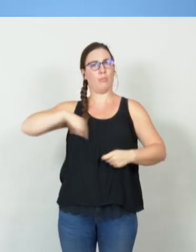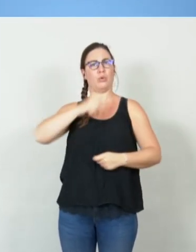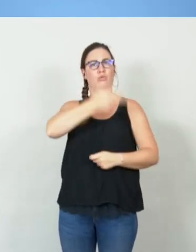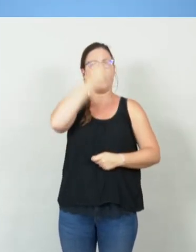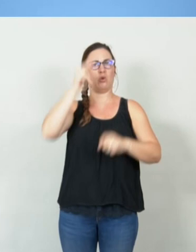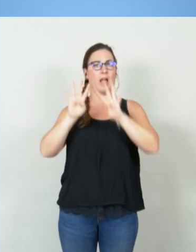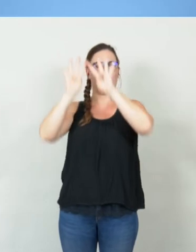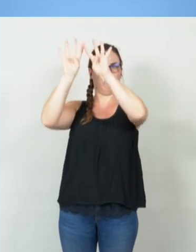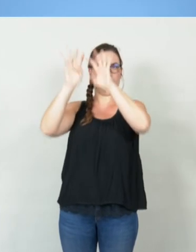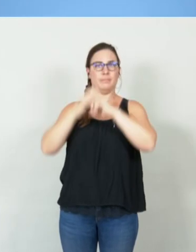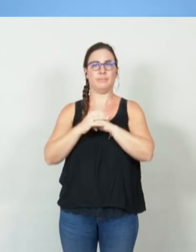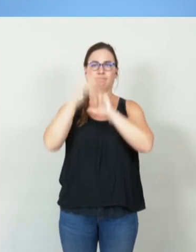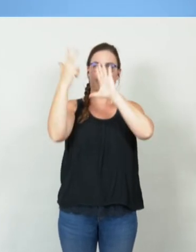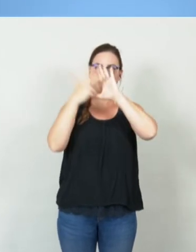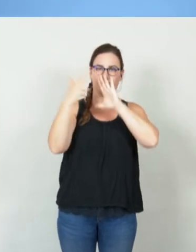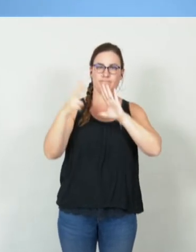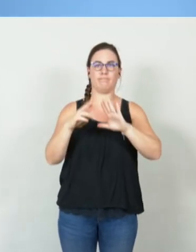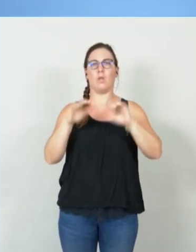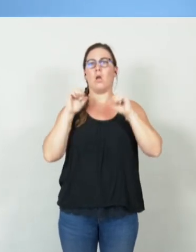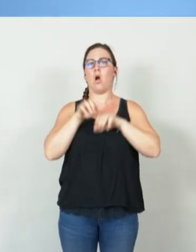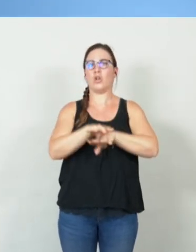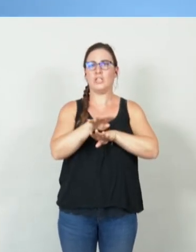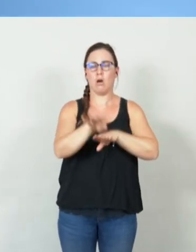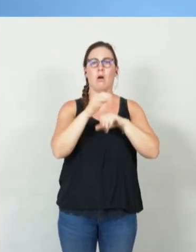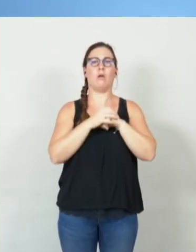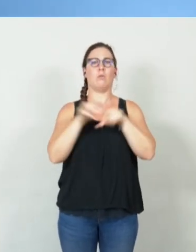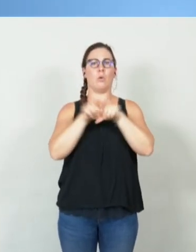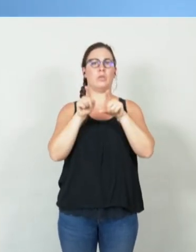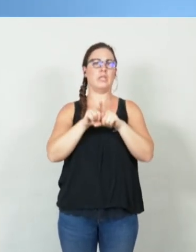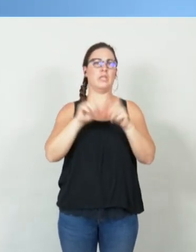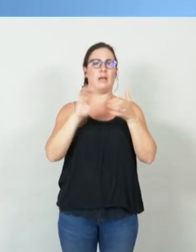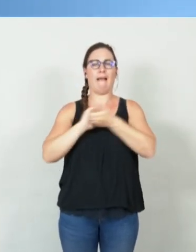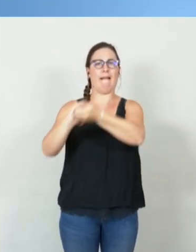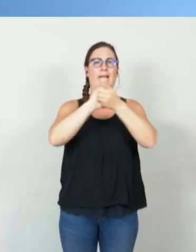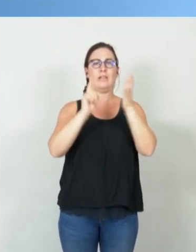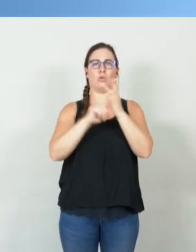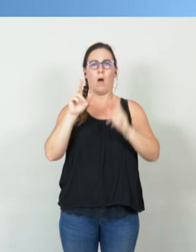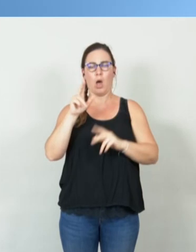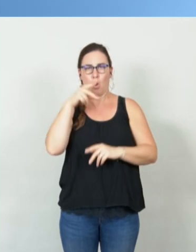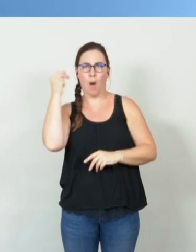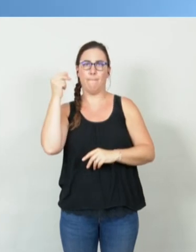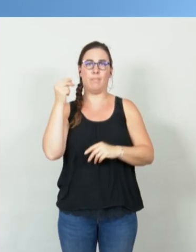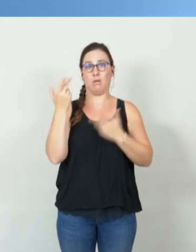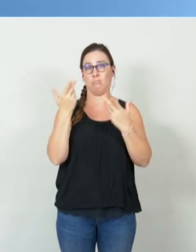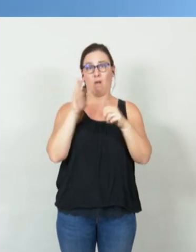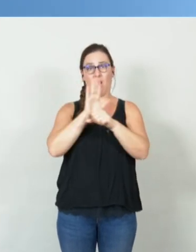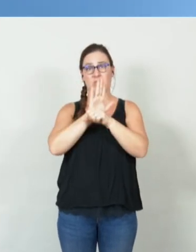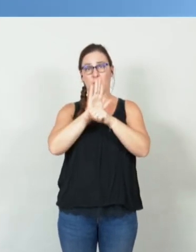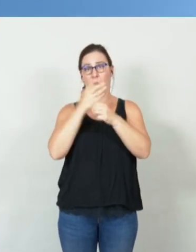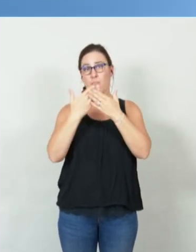l'agrément d'anticorps la mise en cause publique de la Ligue des droits de l'homme en sont les tristes témoins